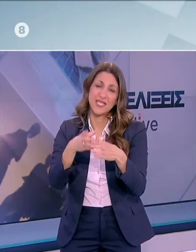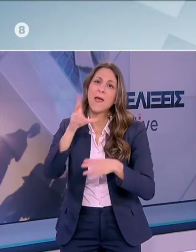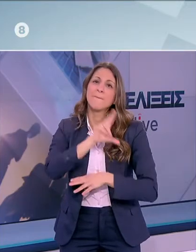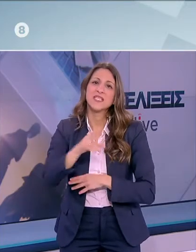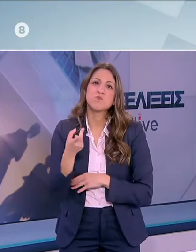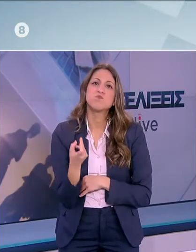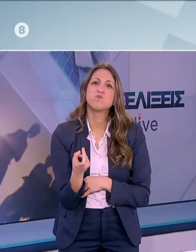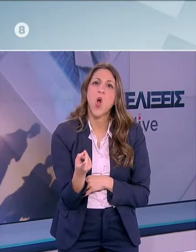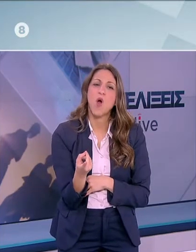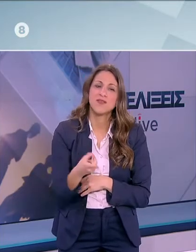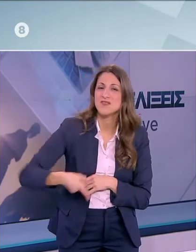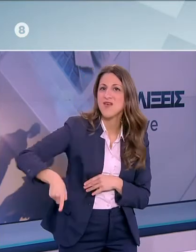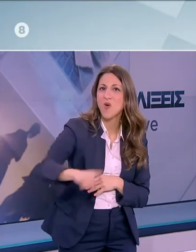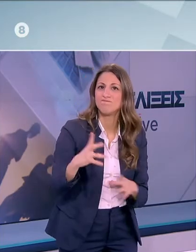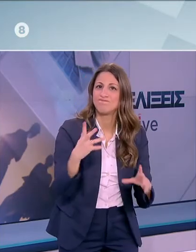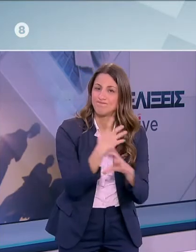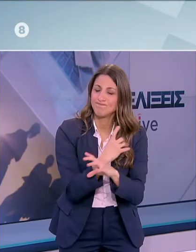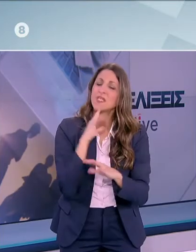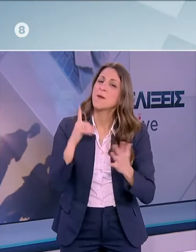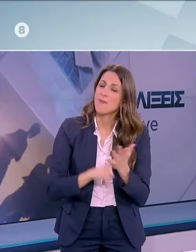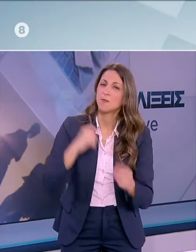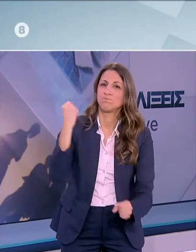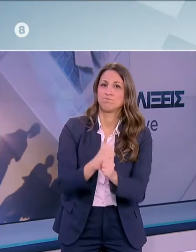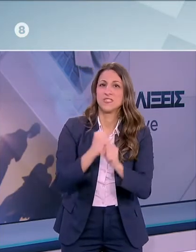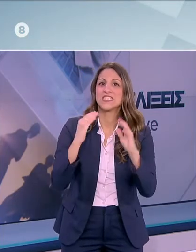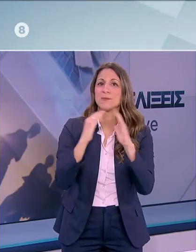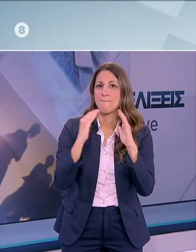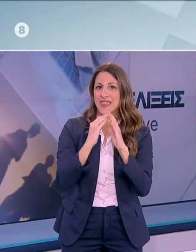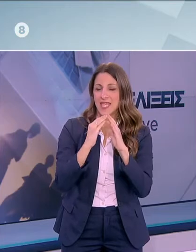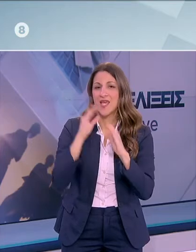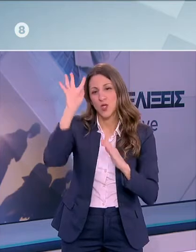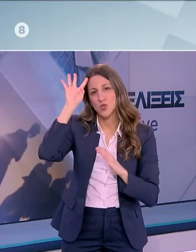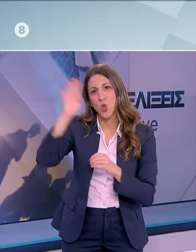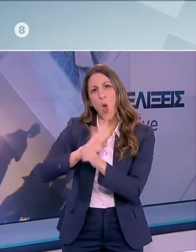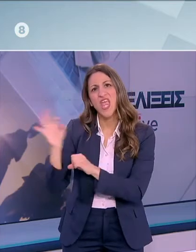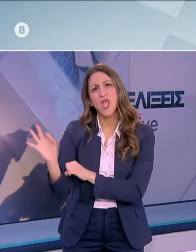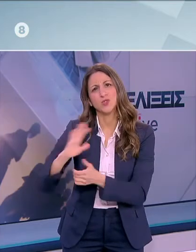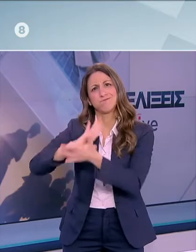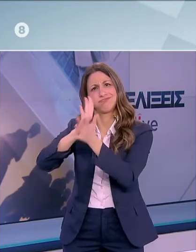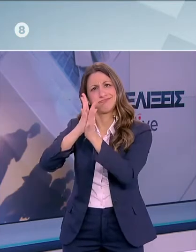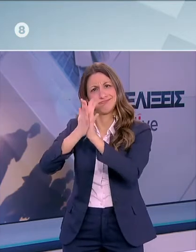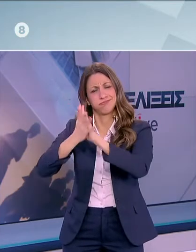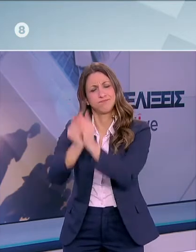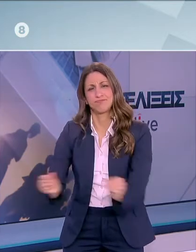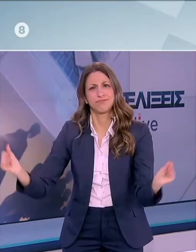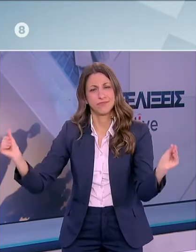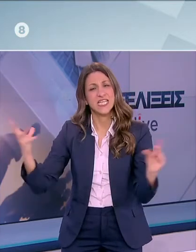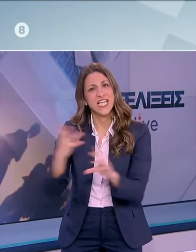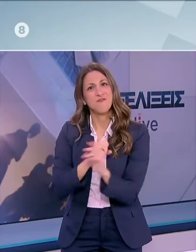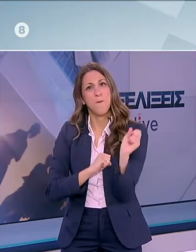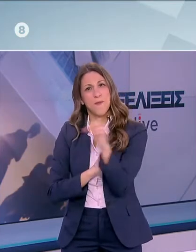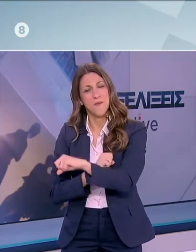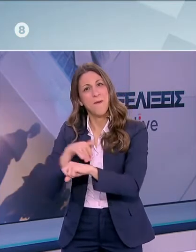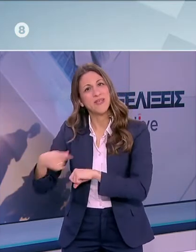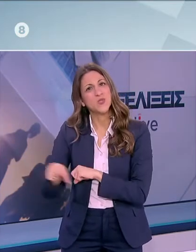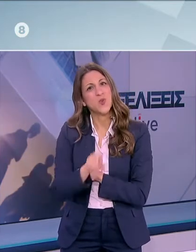το στοίχημα ευθύνης για όλους μας. Μένουμε σπίτι και μόνο σπίτι. Τσακίζουμε τον ιό, κάνουμε το μεγάλο βήμα. Σε λίγο καιρό παίρνουμε τις ζωές